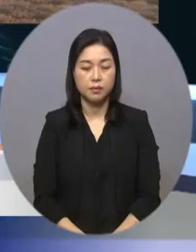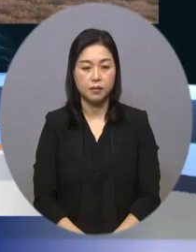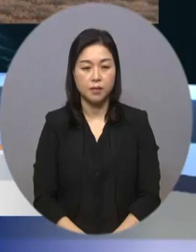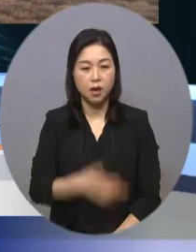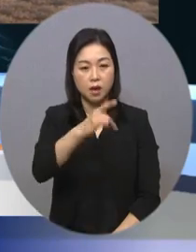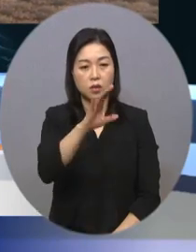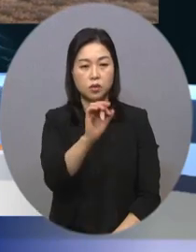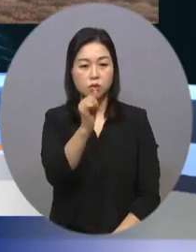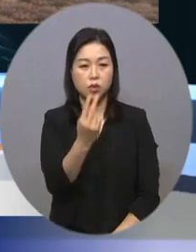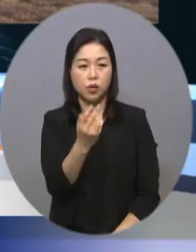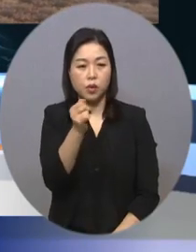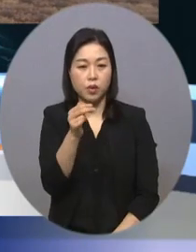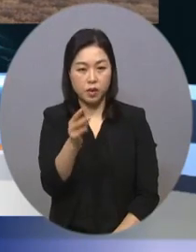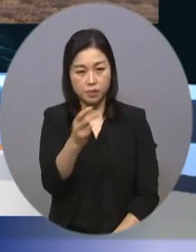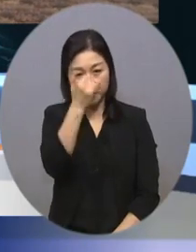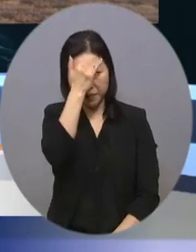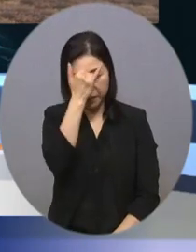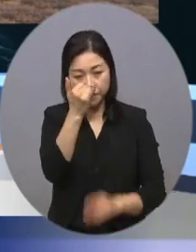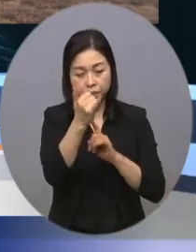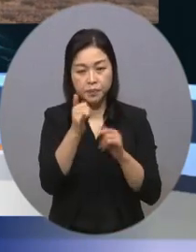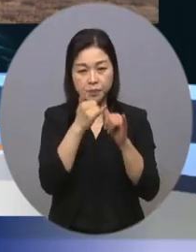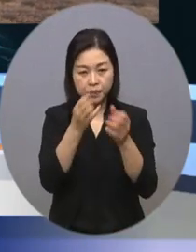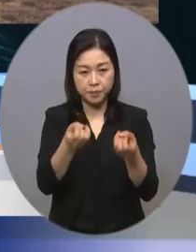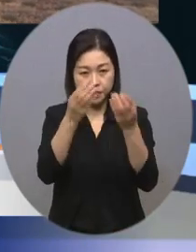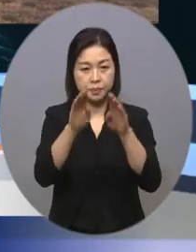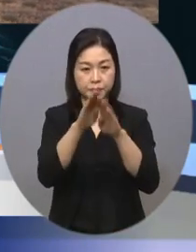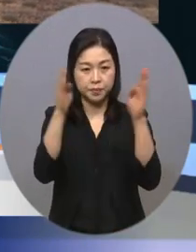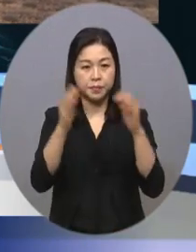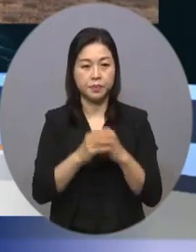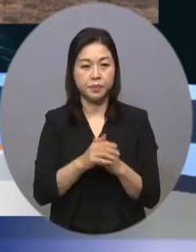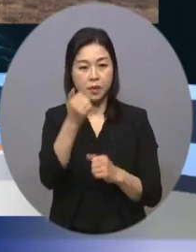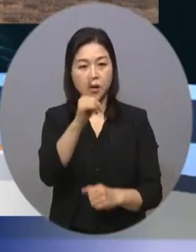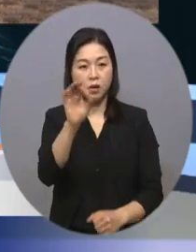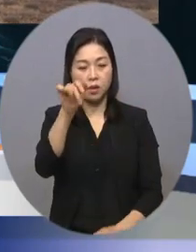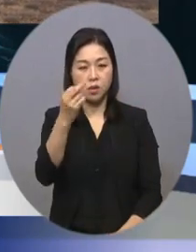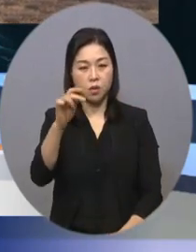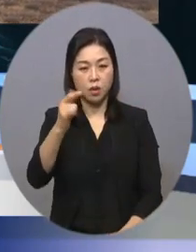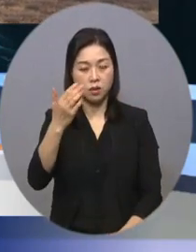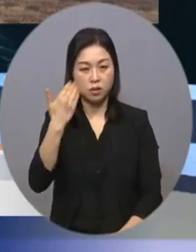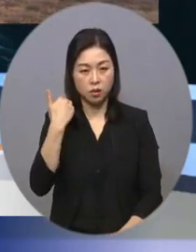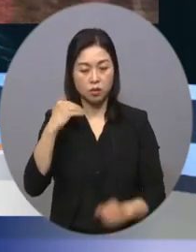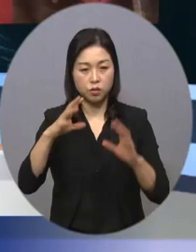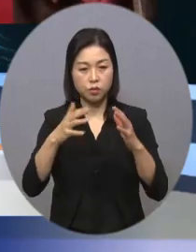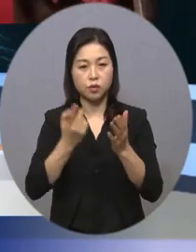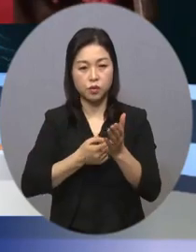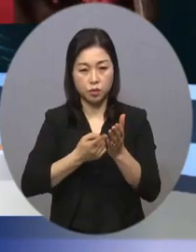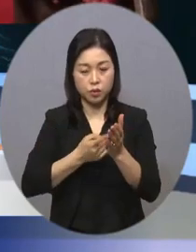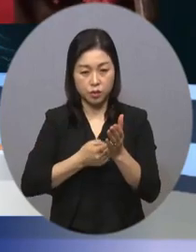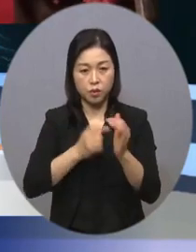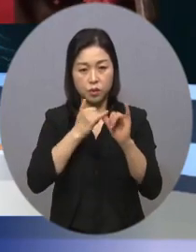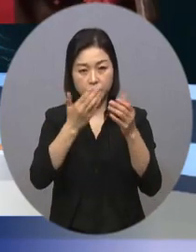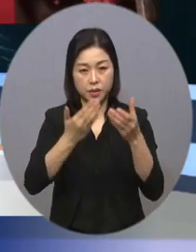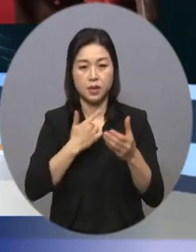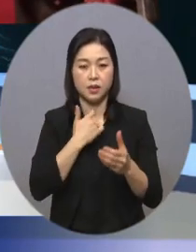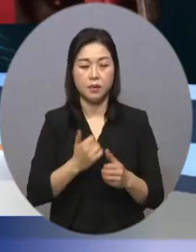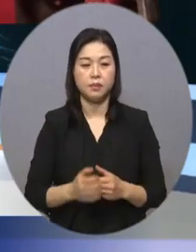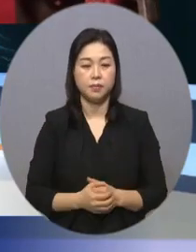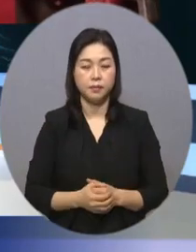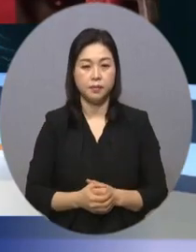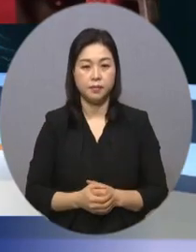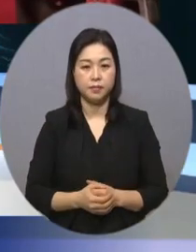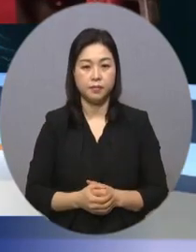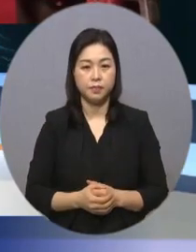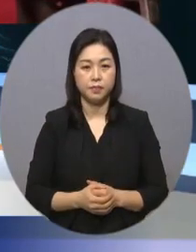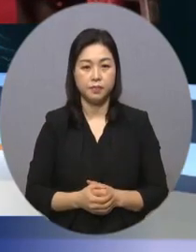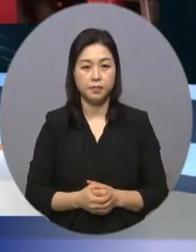충효의 사상을 되새기는 시상식이 열렸습니다. 황교안 전 국무총리도 수상의 영예를 안았는데요. 자세한